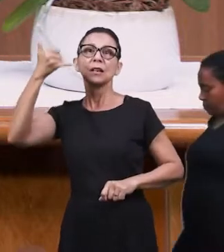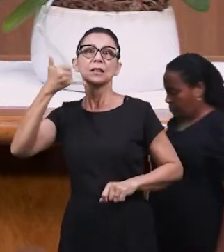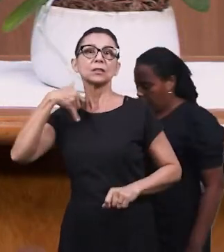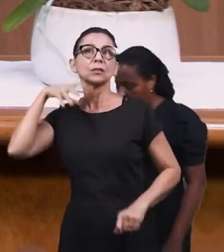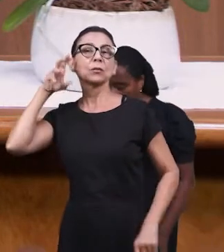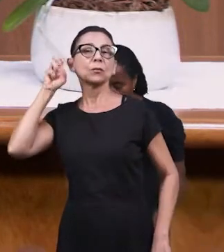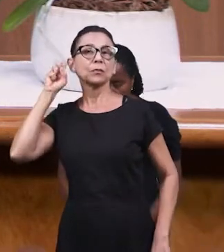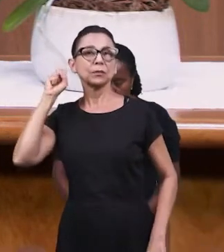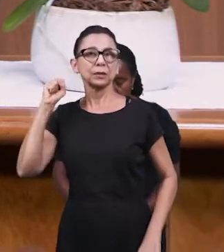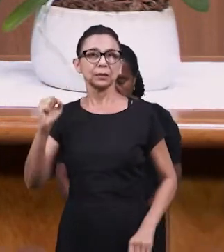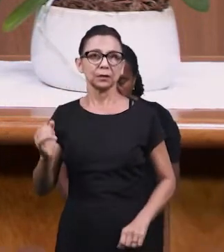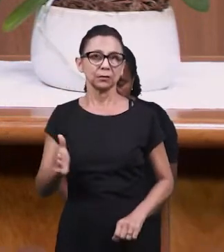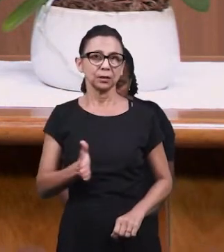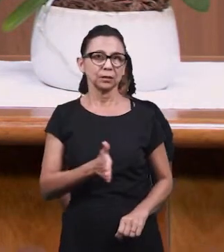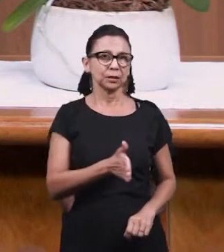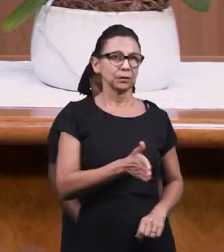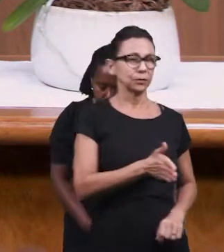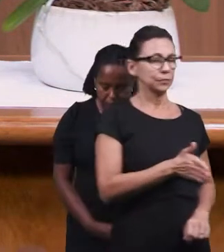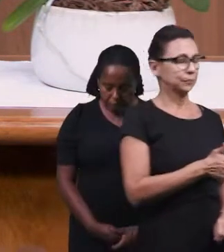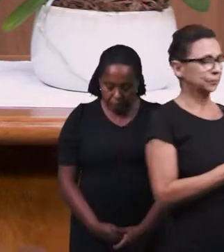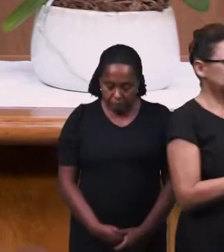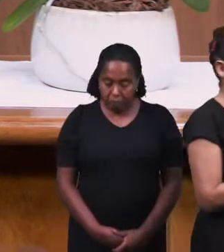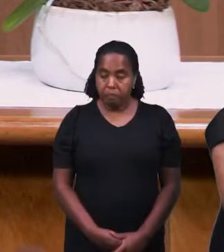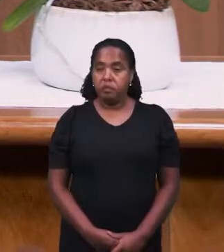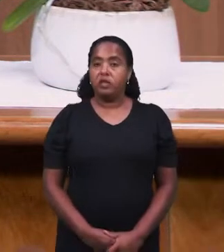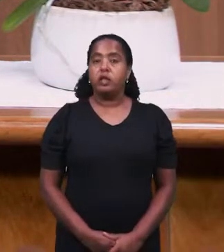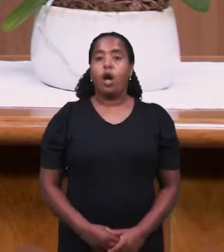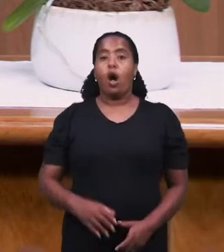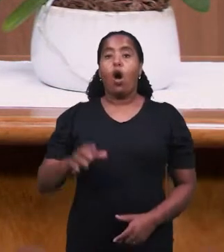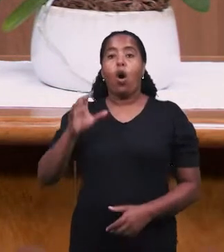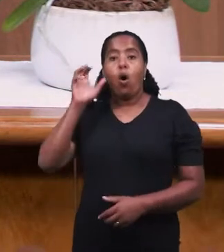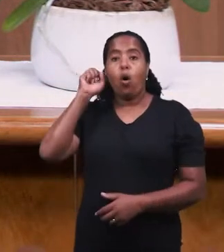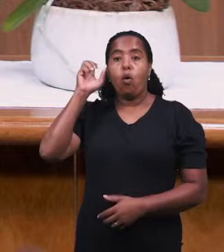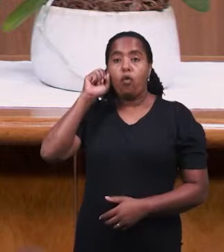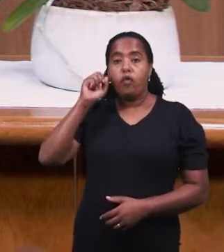du Seigneur. Il devait écouter la voix du Seigneur.